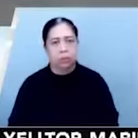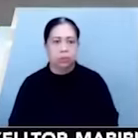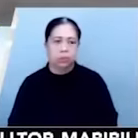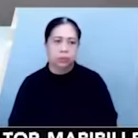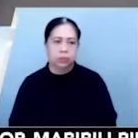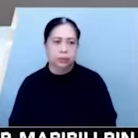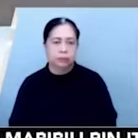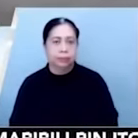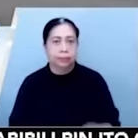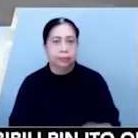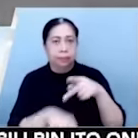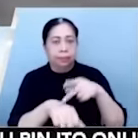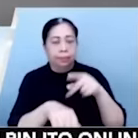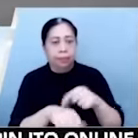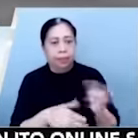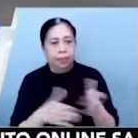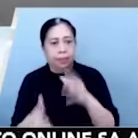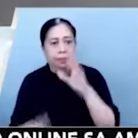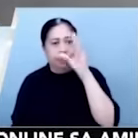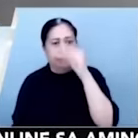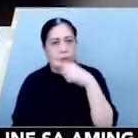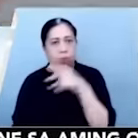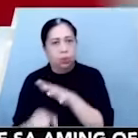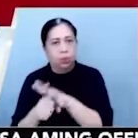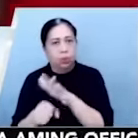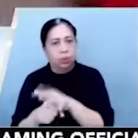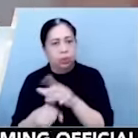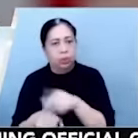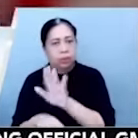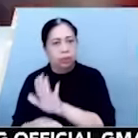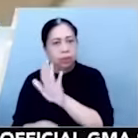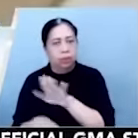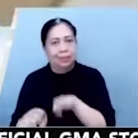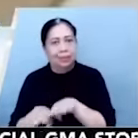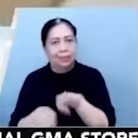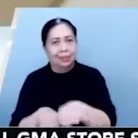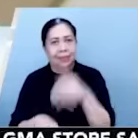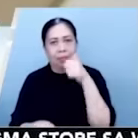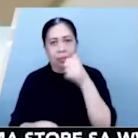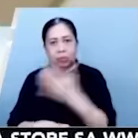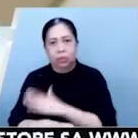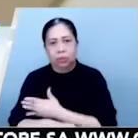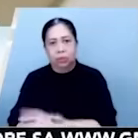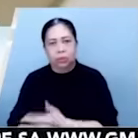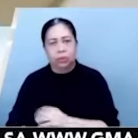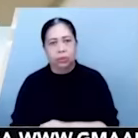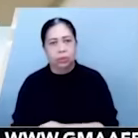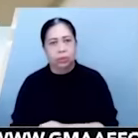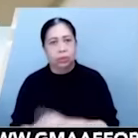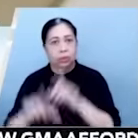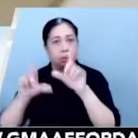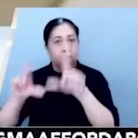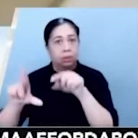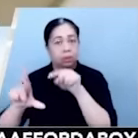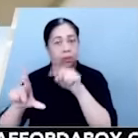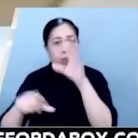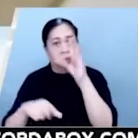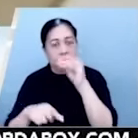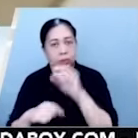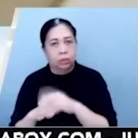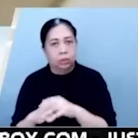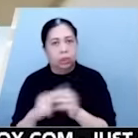Parañaque, ang lalaking nang hari umano sa kanyang stepdaughter. Itong subject natin na akusado ay most wanted